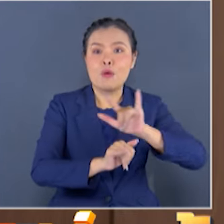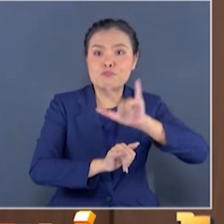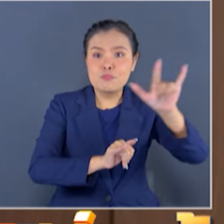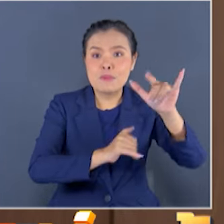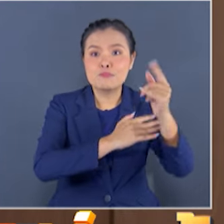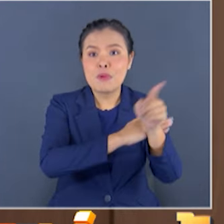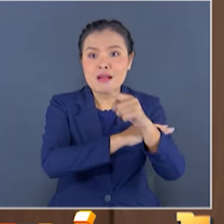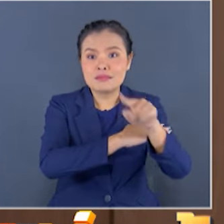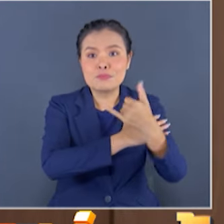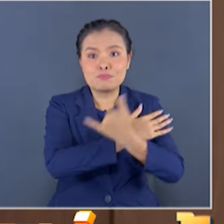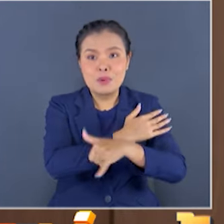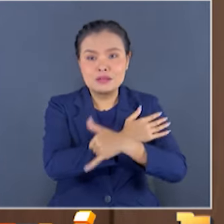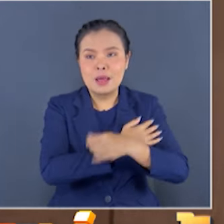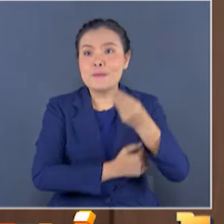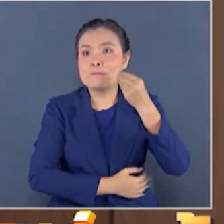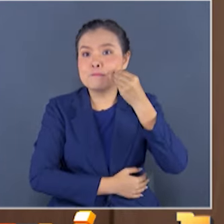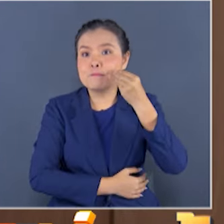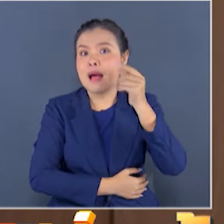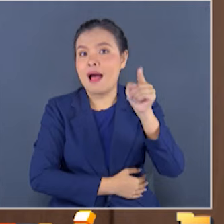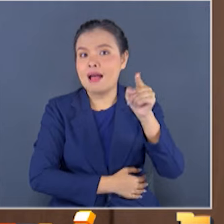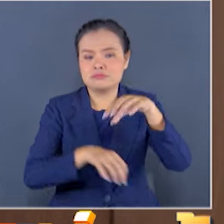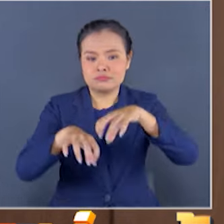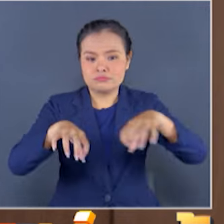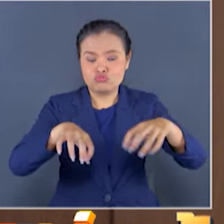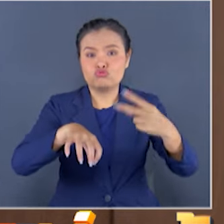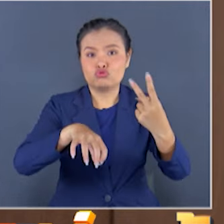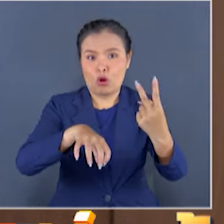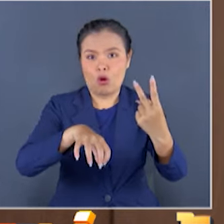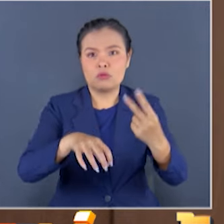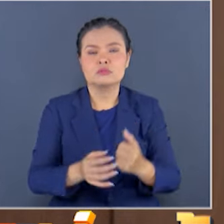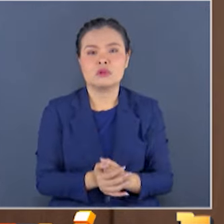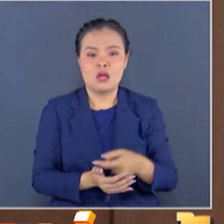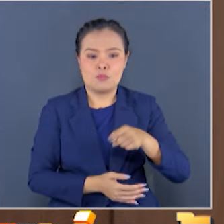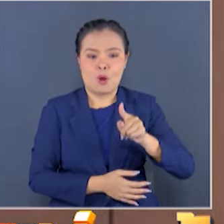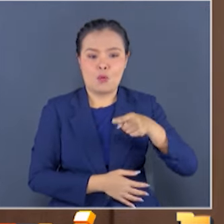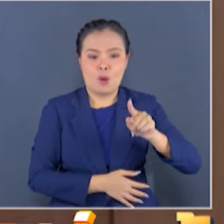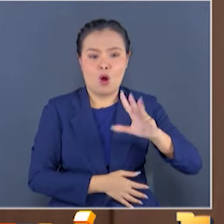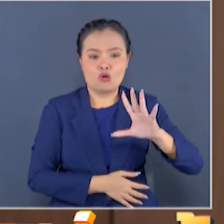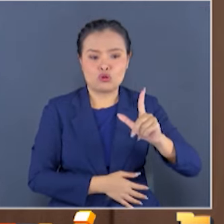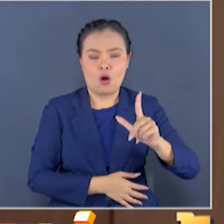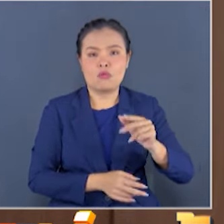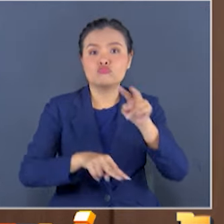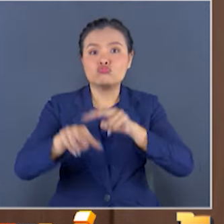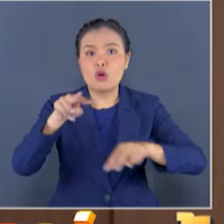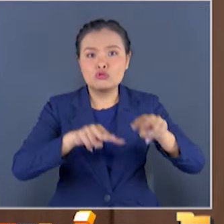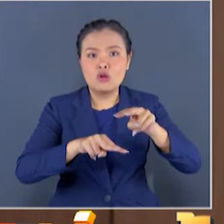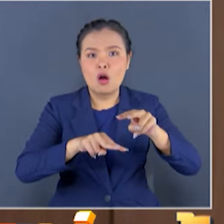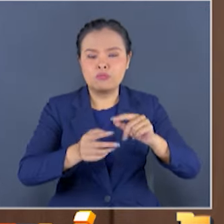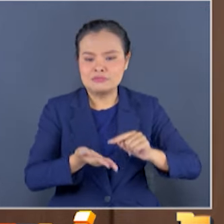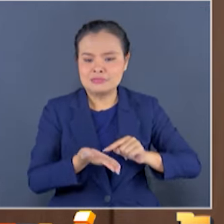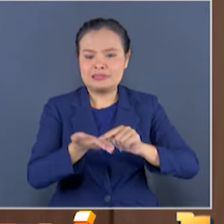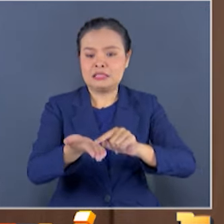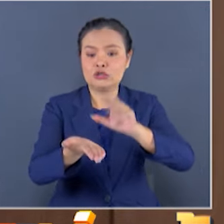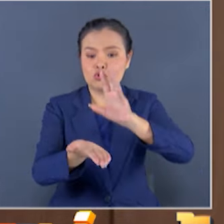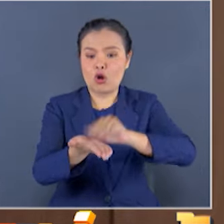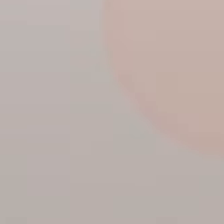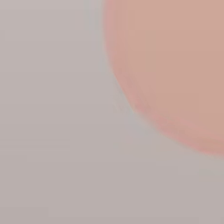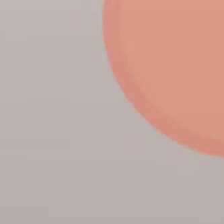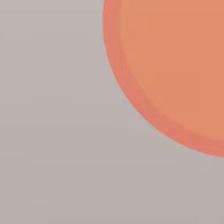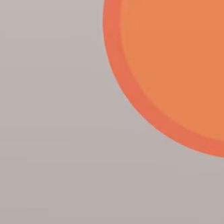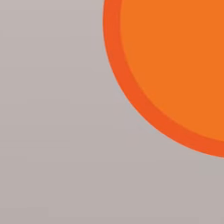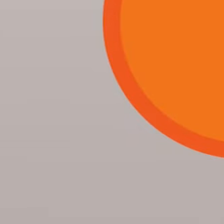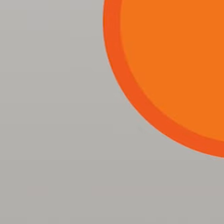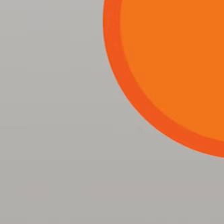เพราะว่าผมก็ทราบว่ามีบ้านที่อังกฤษอยู่ที่2หลังนะครับซึ่งปปช.ก็ตรวจสอบไม่มีการยื่นในบัญชีทรัพย์สินด้วย